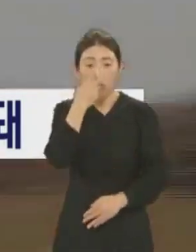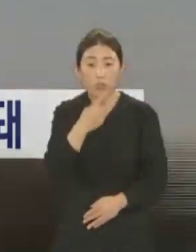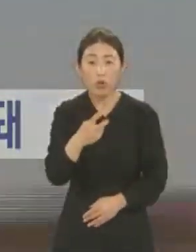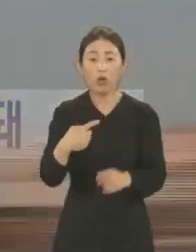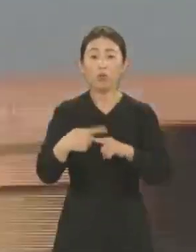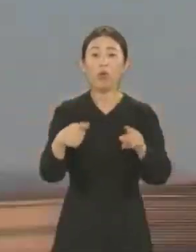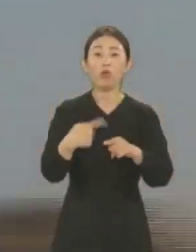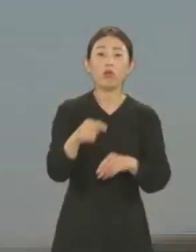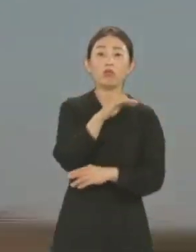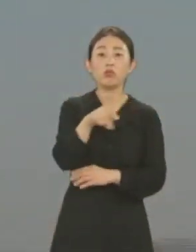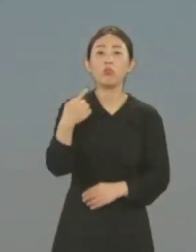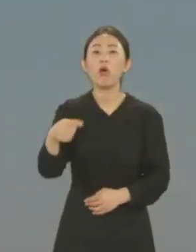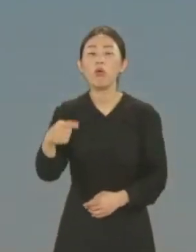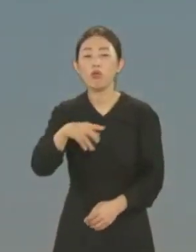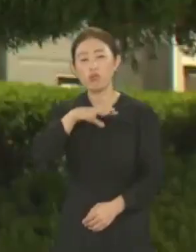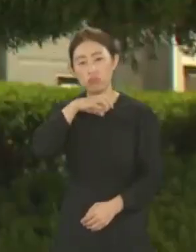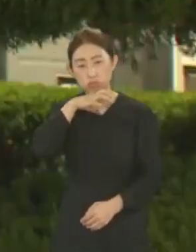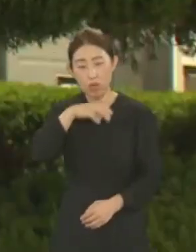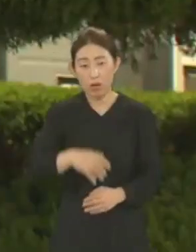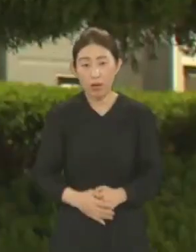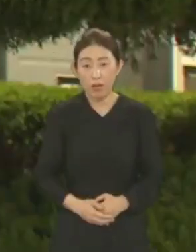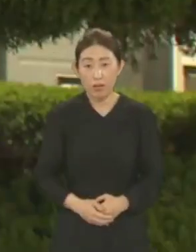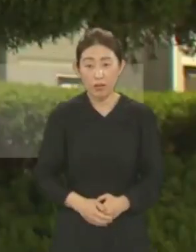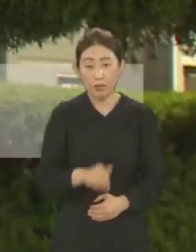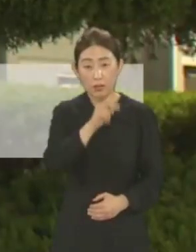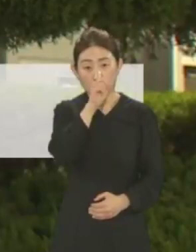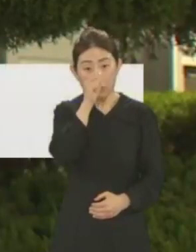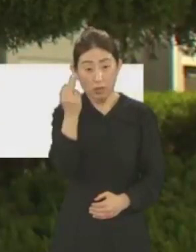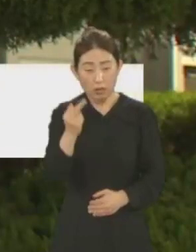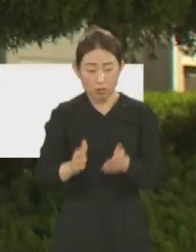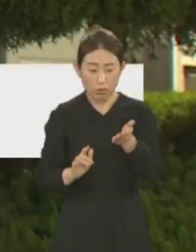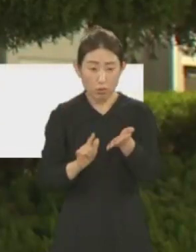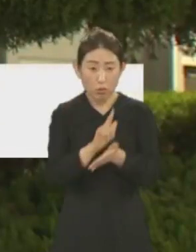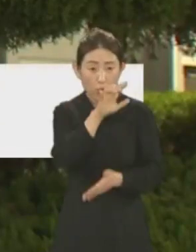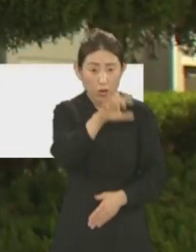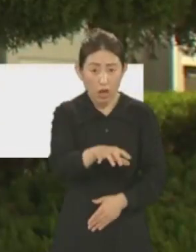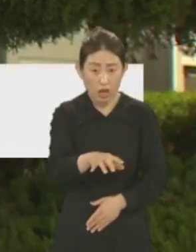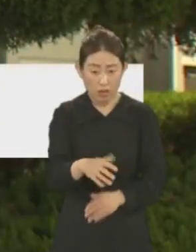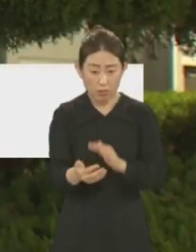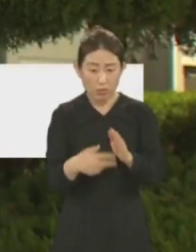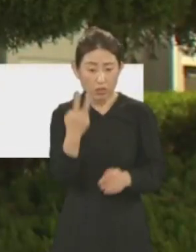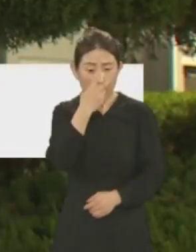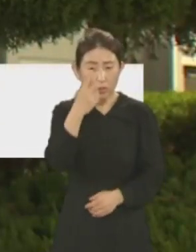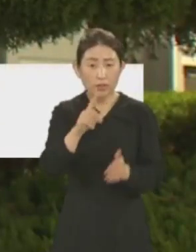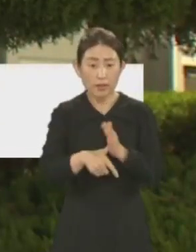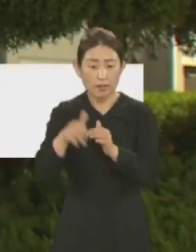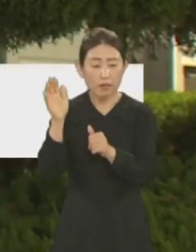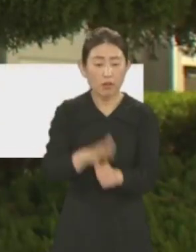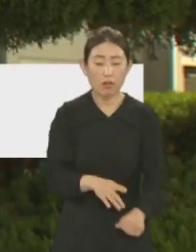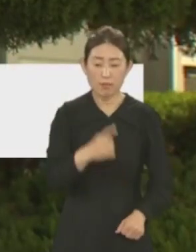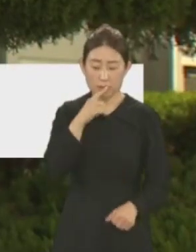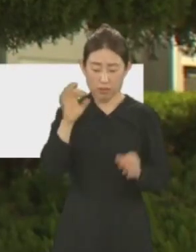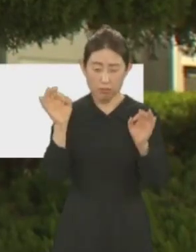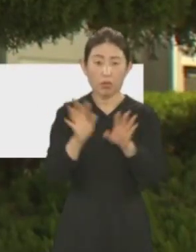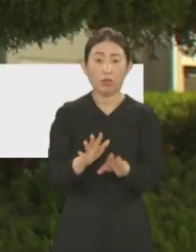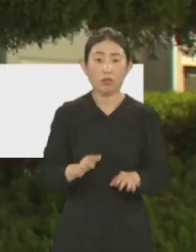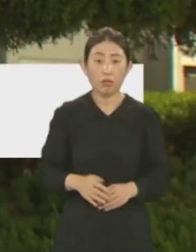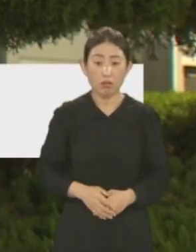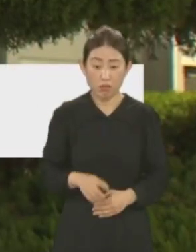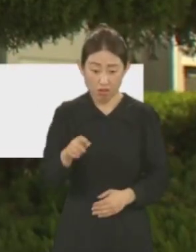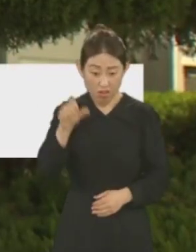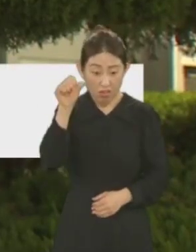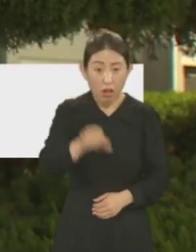뭐냐며 강하게 항의했습니다 항상 공항이 예타에서 탈락된다는 것은 상상할 수 없는 일이다 서산공항이 된다고 한다면